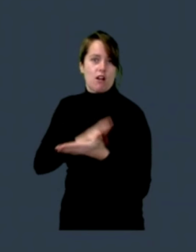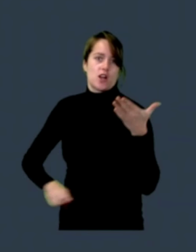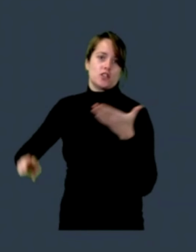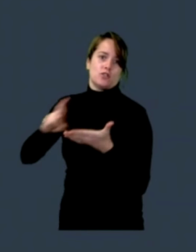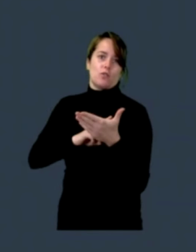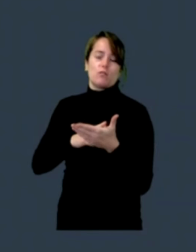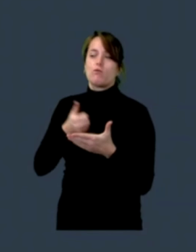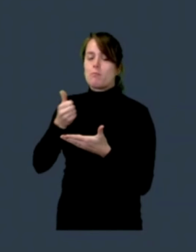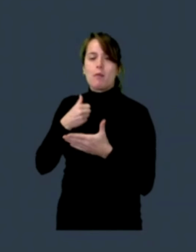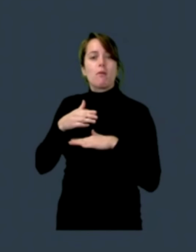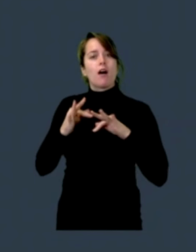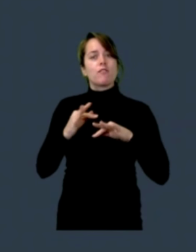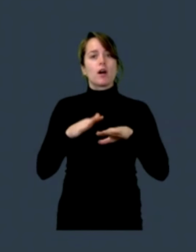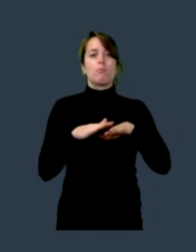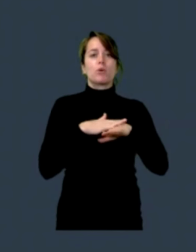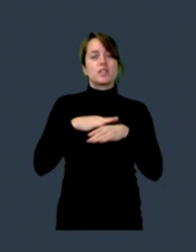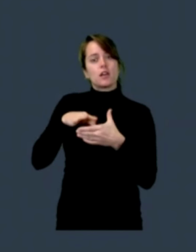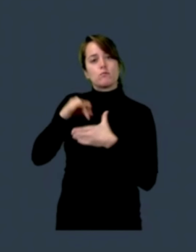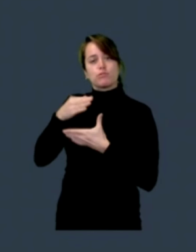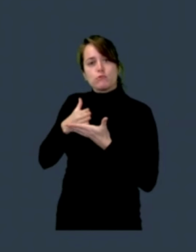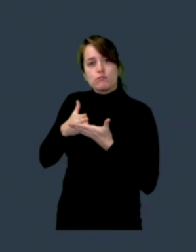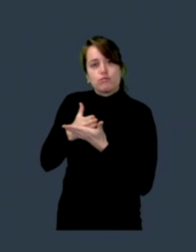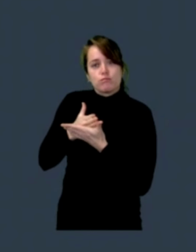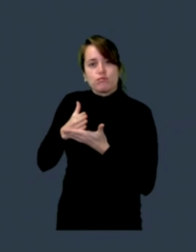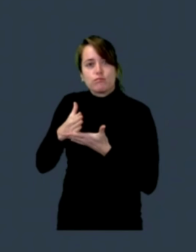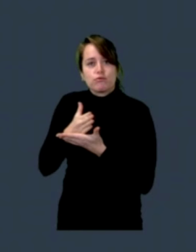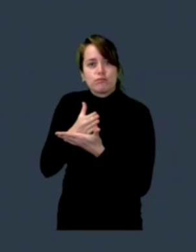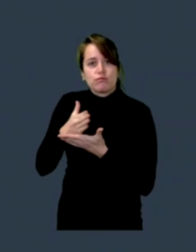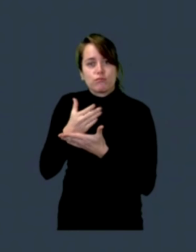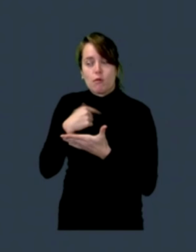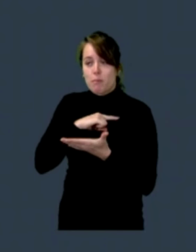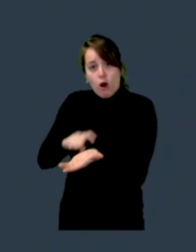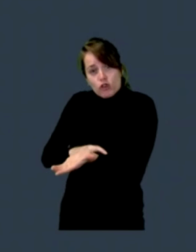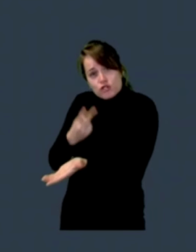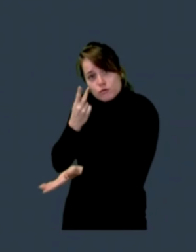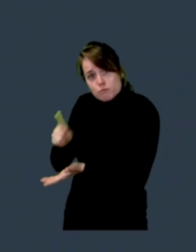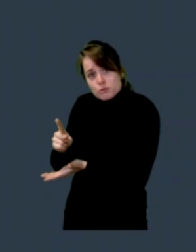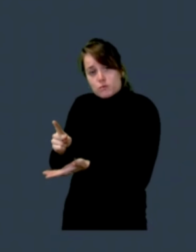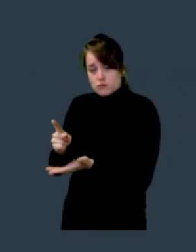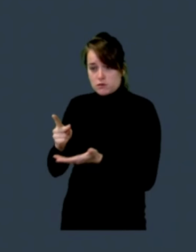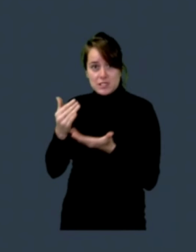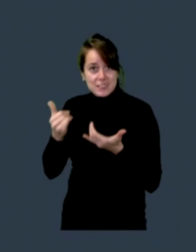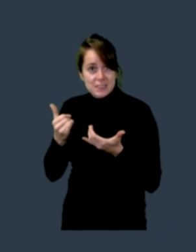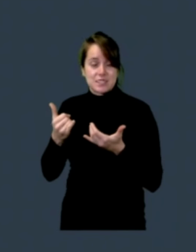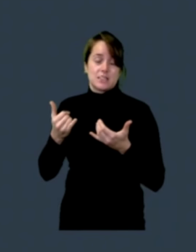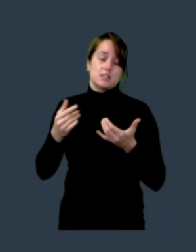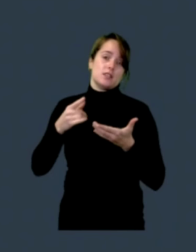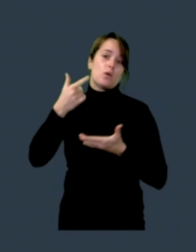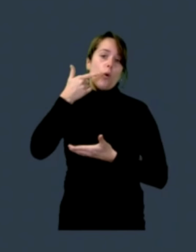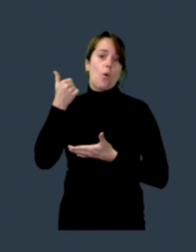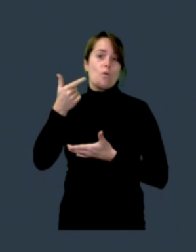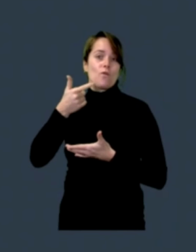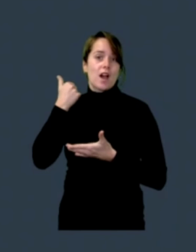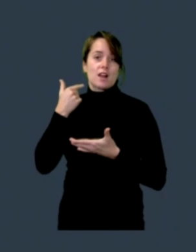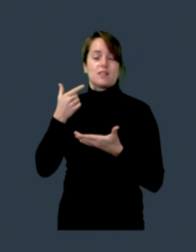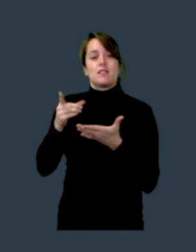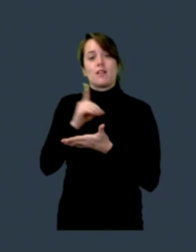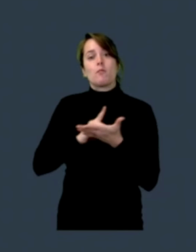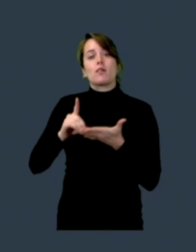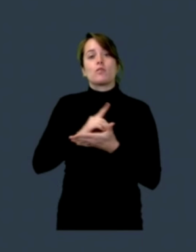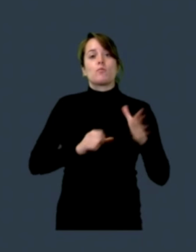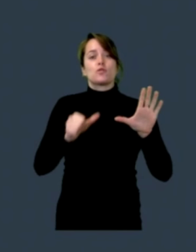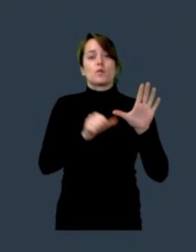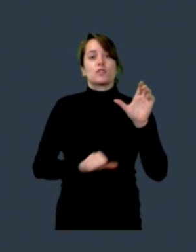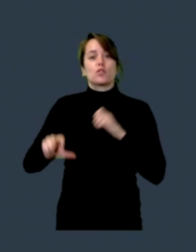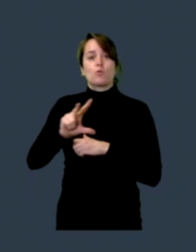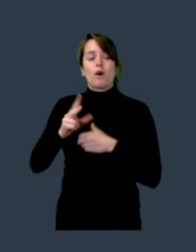totalité de son chemin politique à travers ses racines et ses attaches en Auvergne, dans le Puy-de-Dôme, à Chamalières. Celui